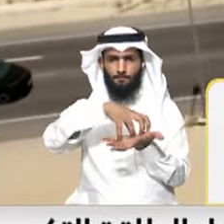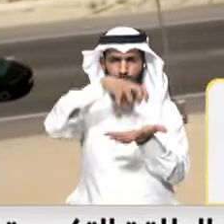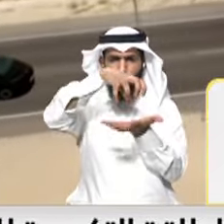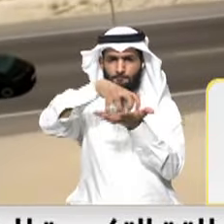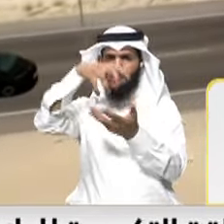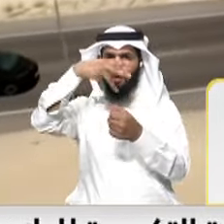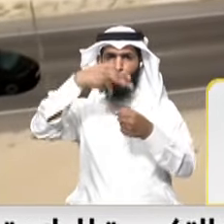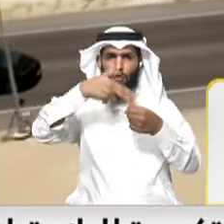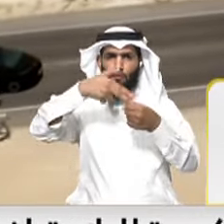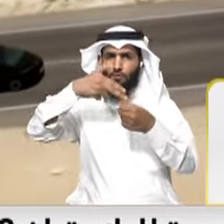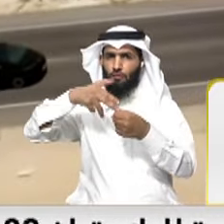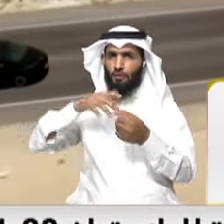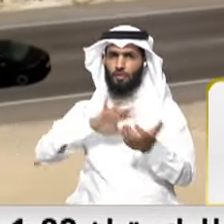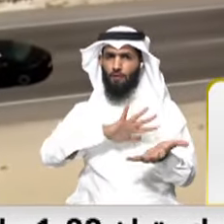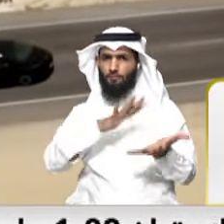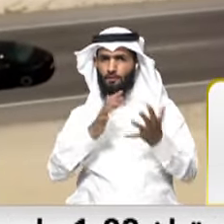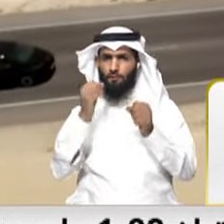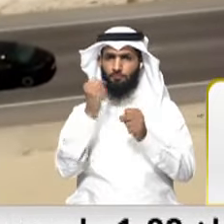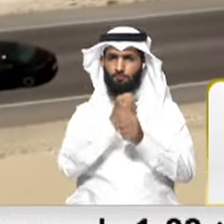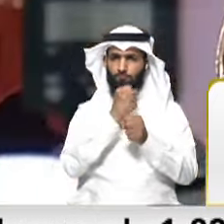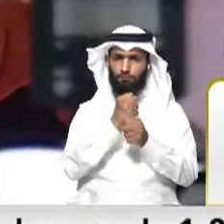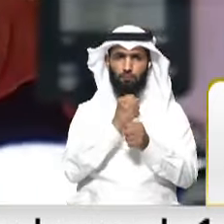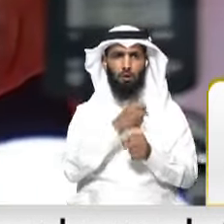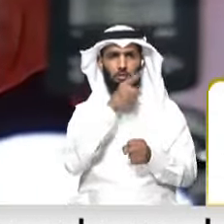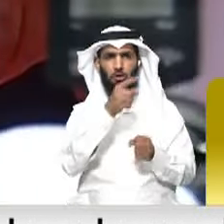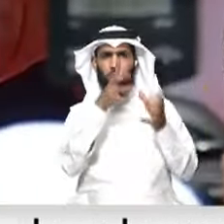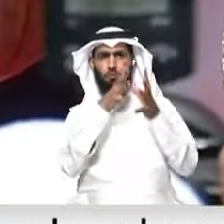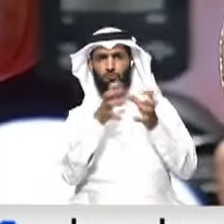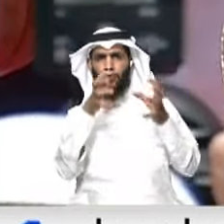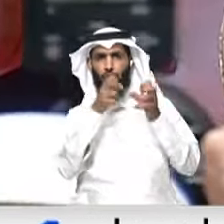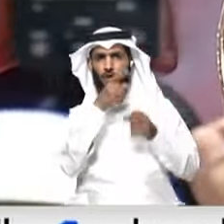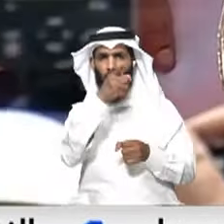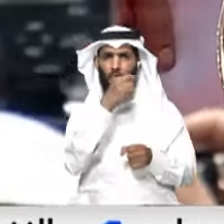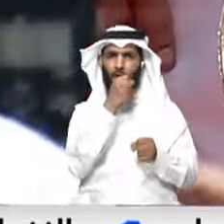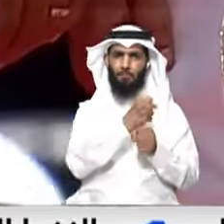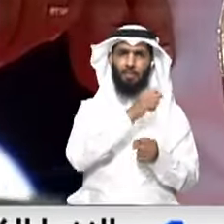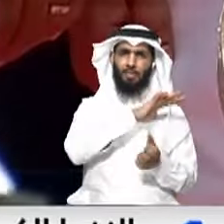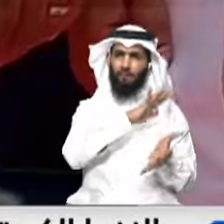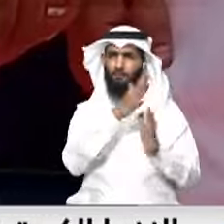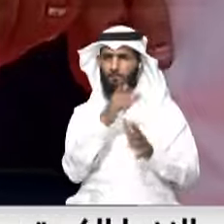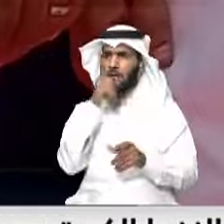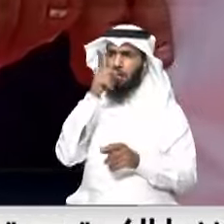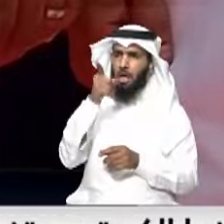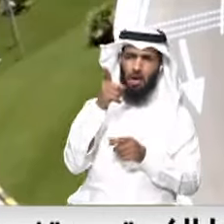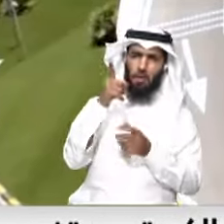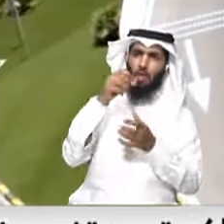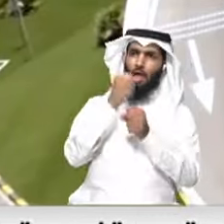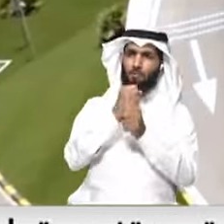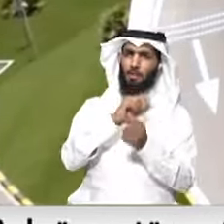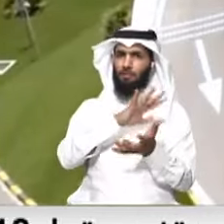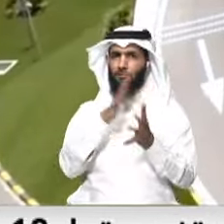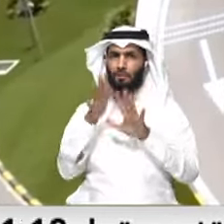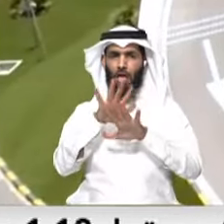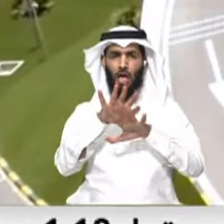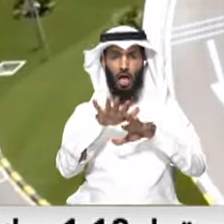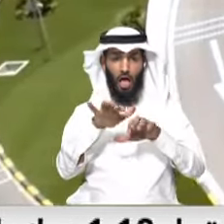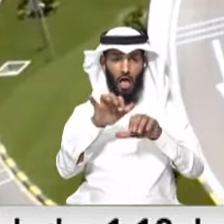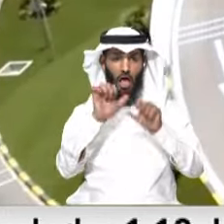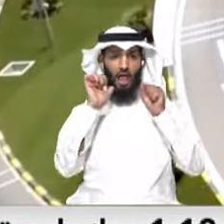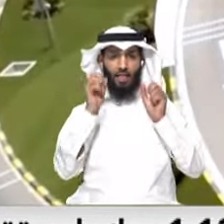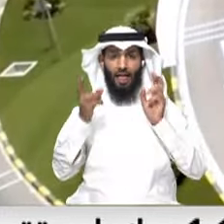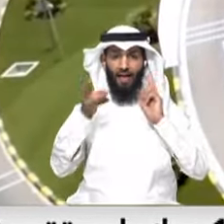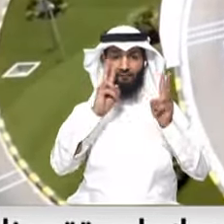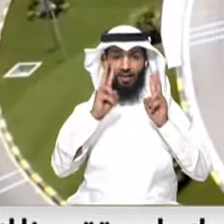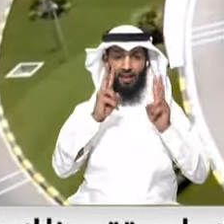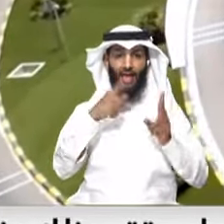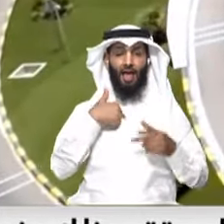كما استمع سموه إلى شرح تفصيلي حول آلية العمل في المشروع. وقد غادر سموه رعاه الله مكان الحفل